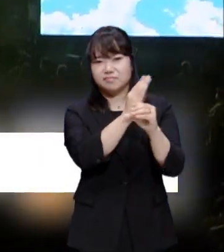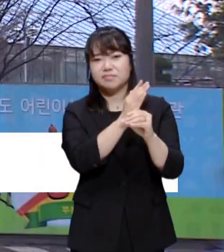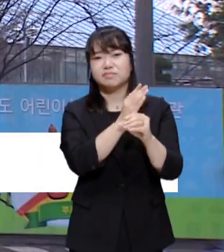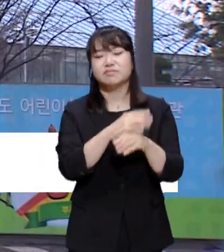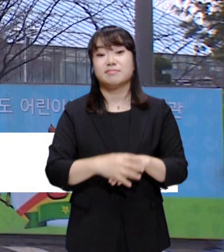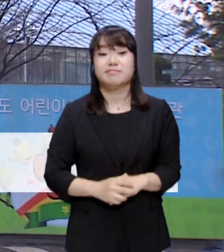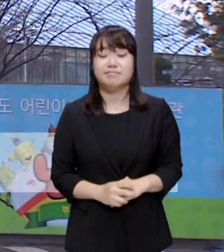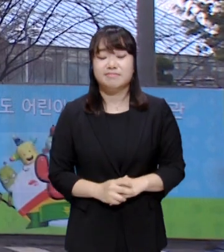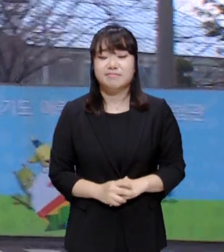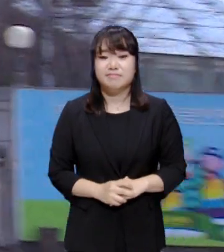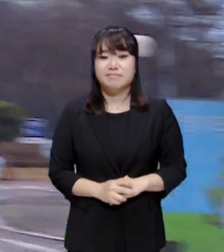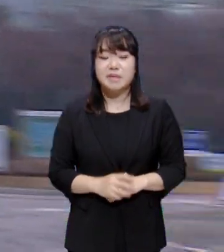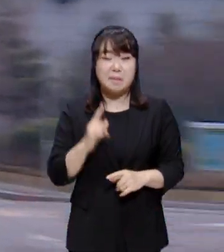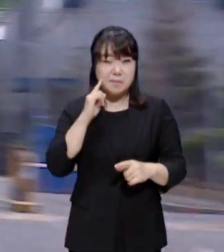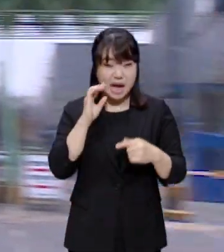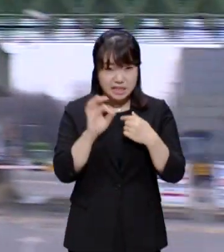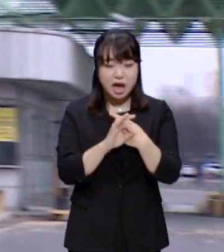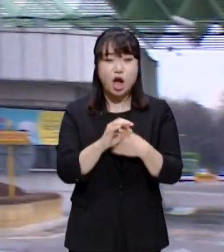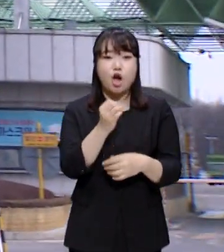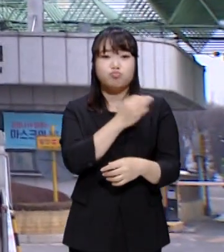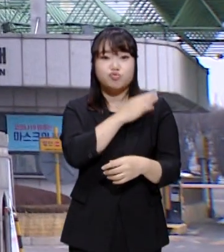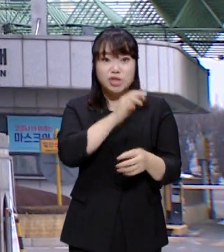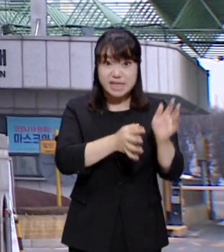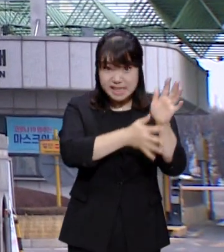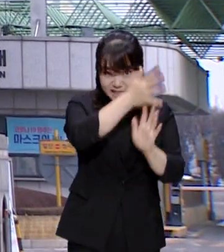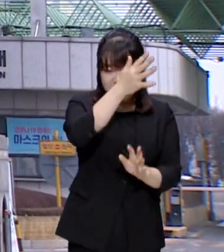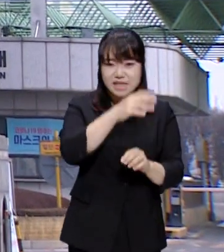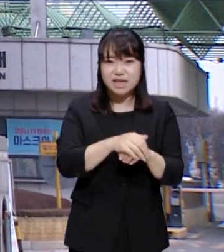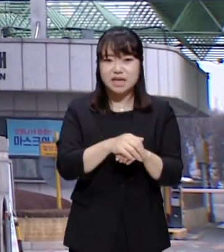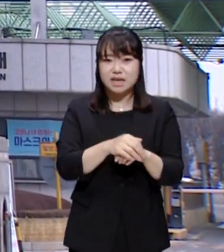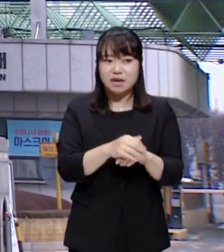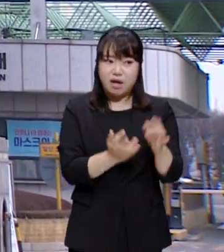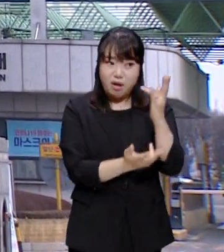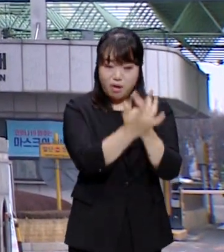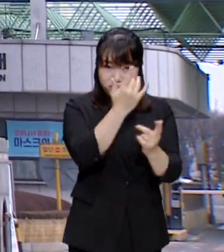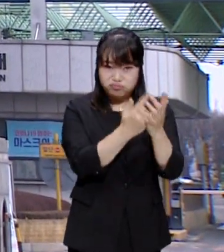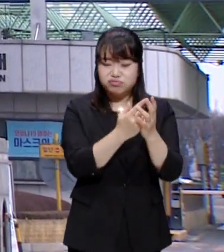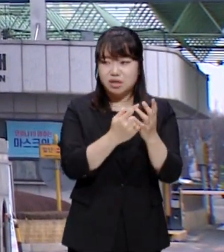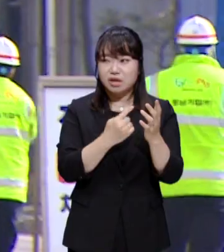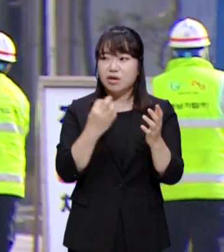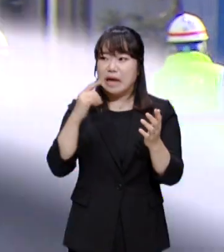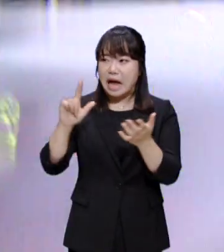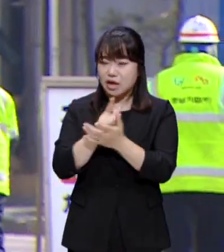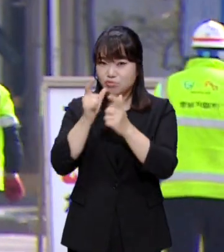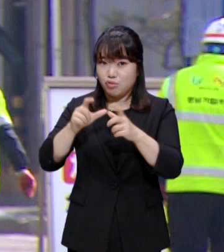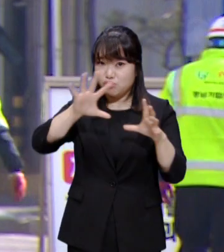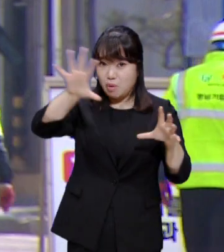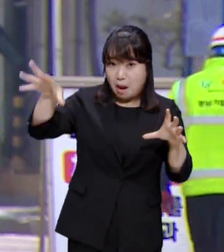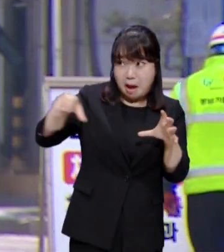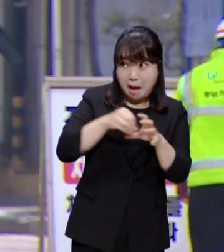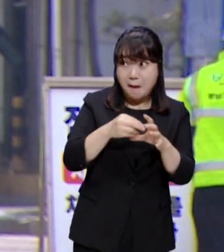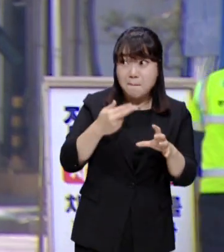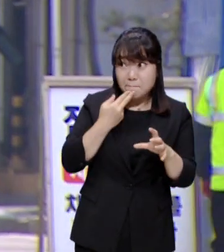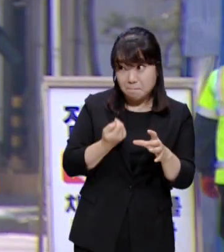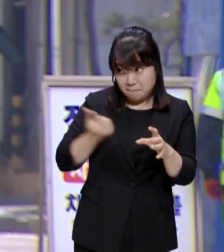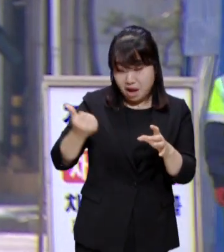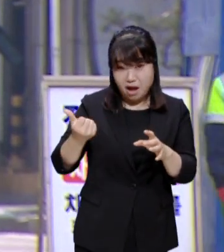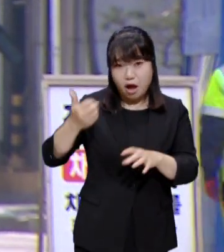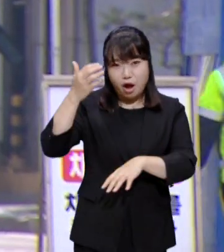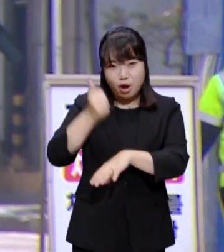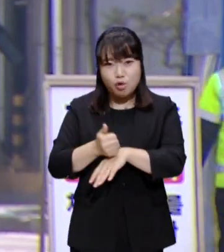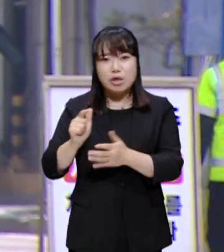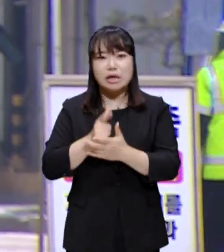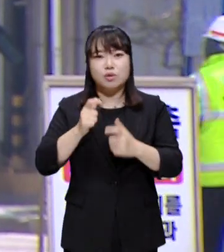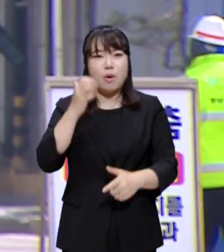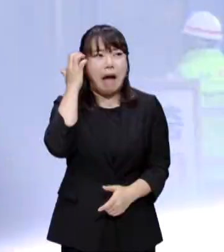때문입니다. 만약 부천시가 자원순환센터를 광역화하지 않는 쪽으로 결정한다면 서울 강서구는